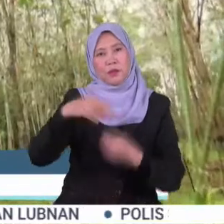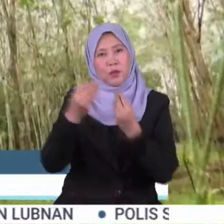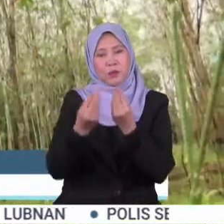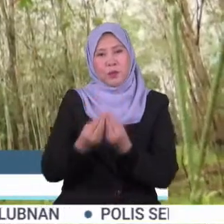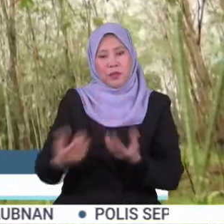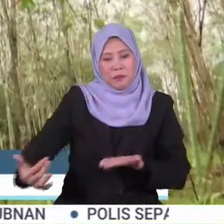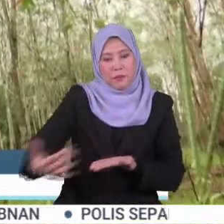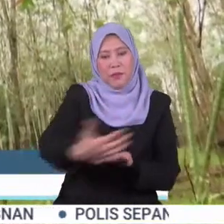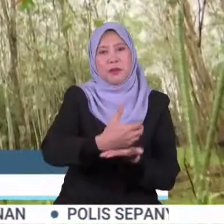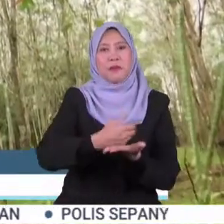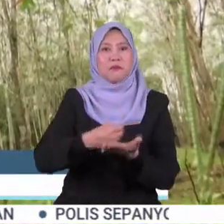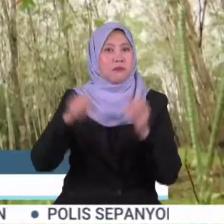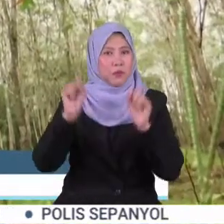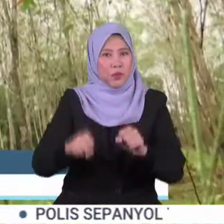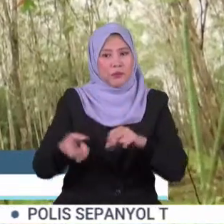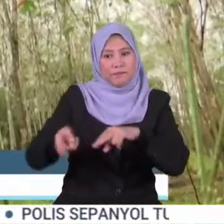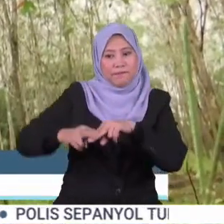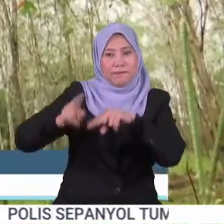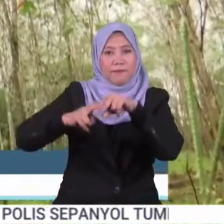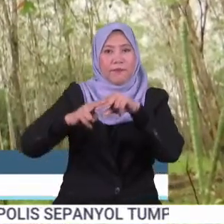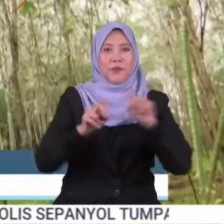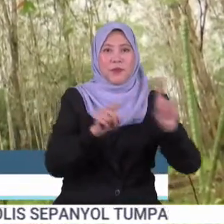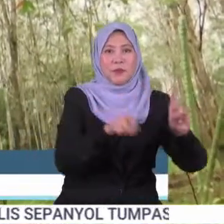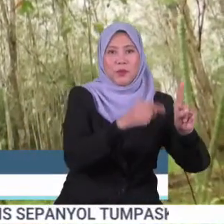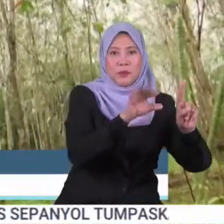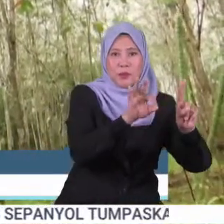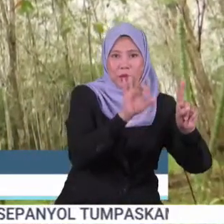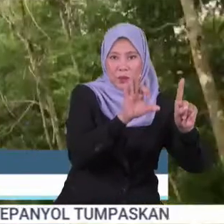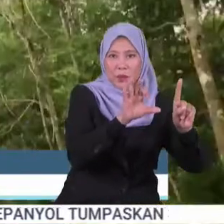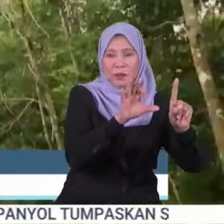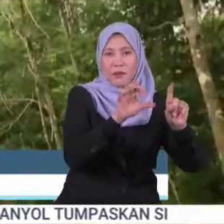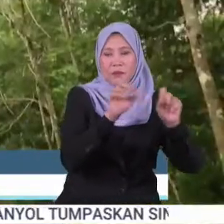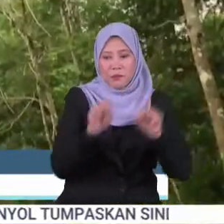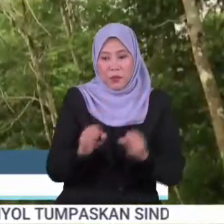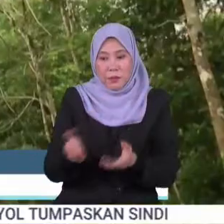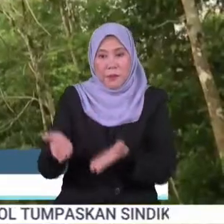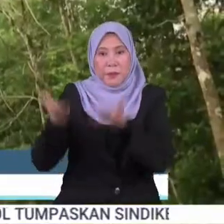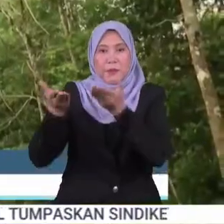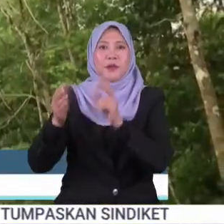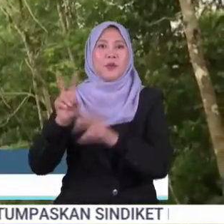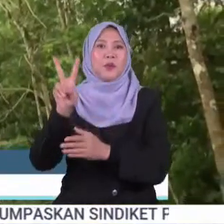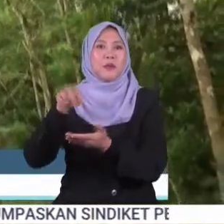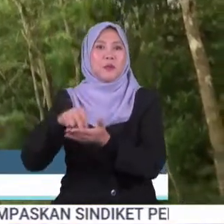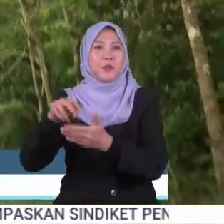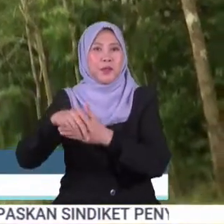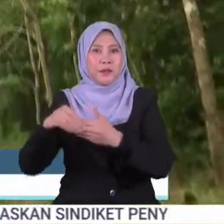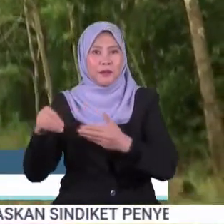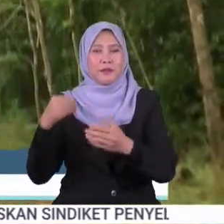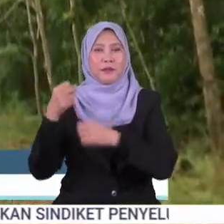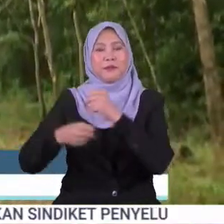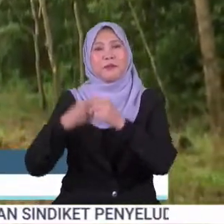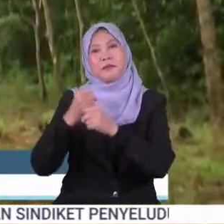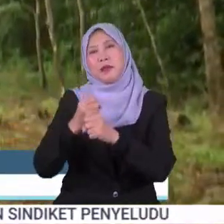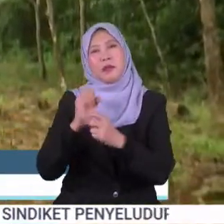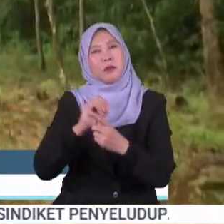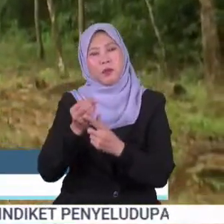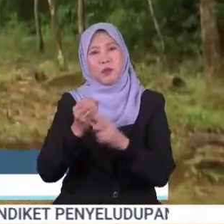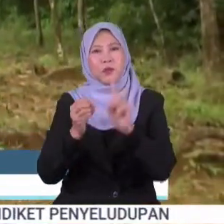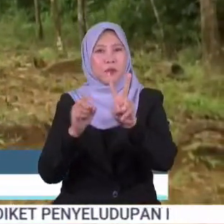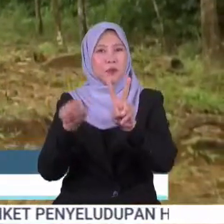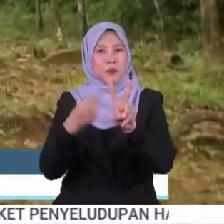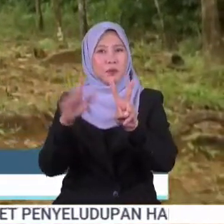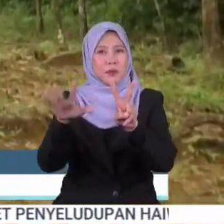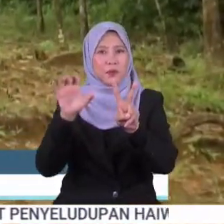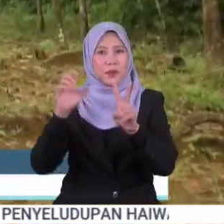pendapatan kumpulan sasar boleh meningkat daripada RM1,900 kepada RM2,000 sehingga RM2,500